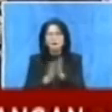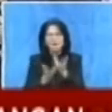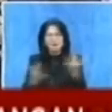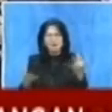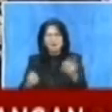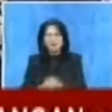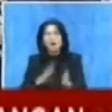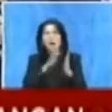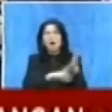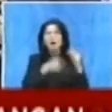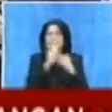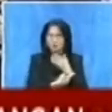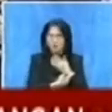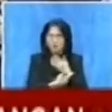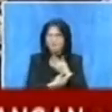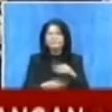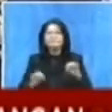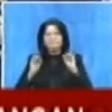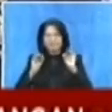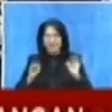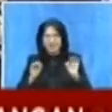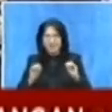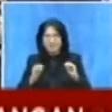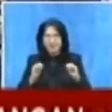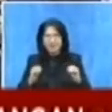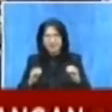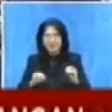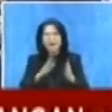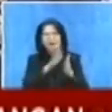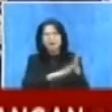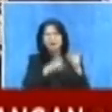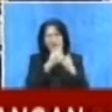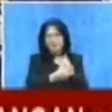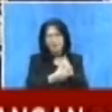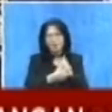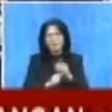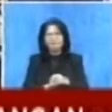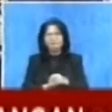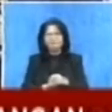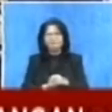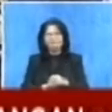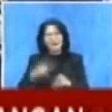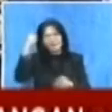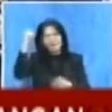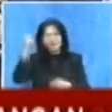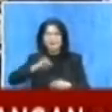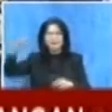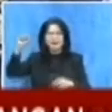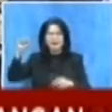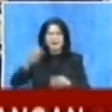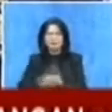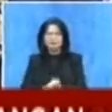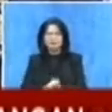magang dan teaching industry, serta pelaksanaan program Merdeka Belajar.